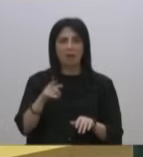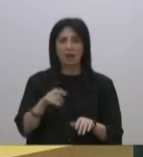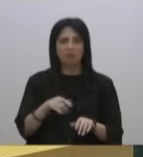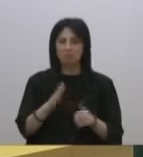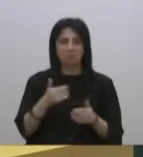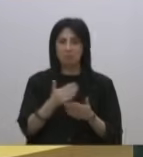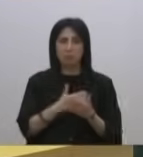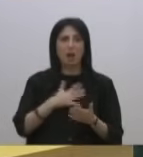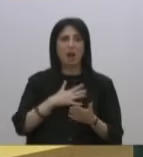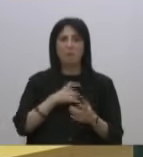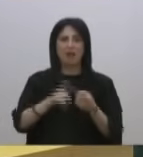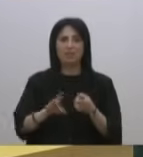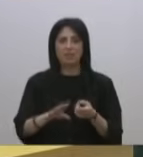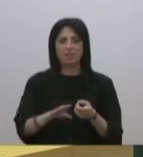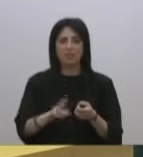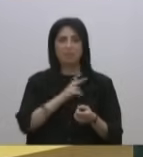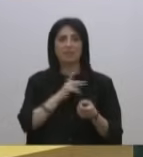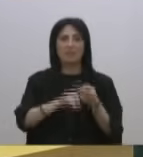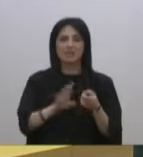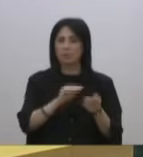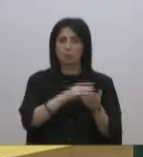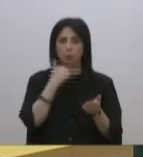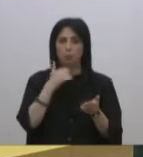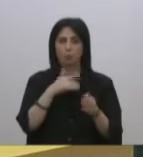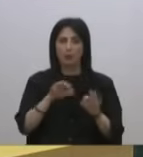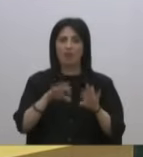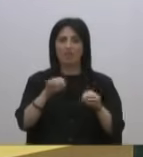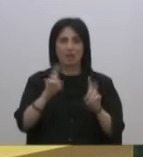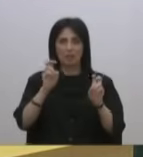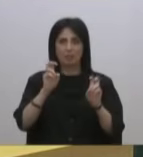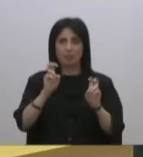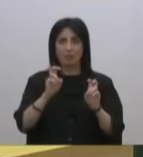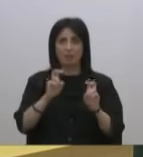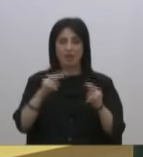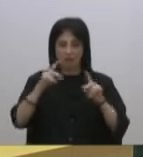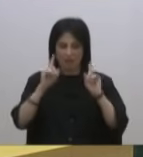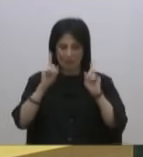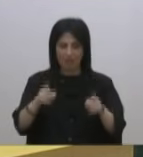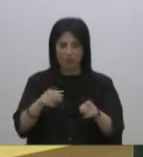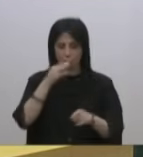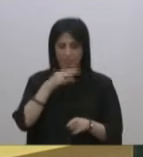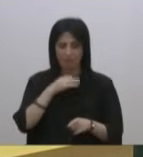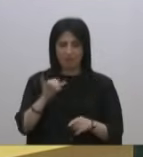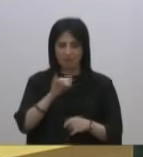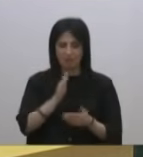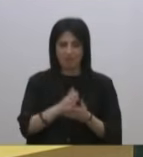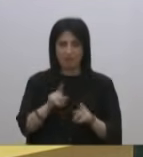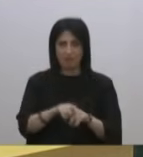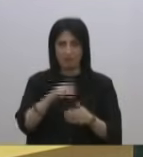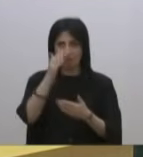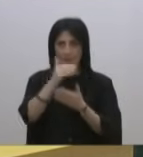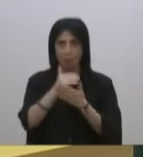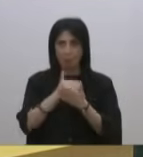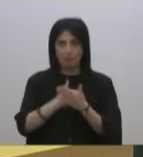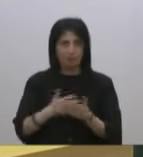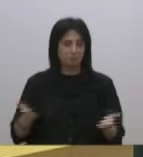არ ვრცელდება კანადაზე, არ ვრცელდება დიდ ბრიტანეთზე, ავსტრალიაზე და ასე შემდგომ. დაადასტურეთ მითხარით, სად გაქვთ ესეთი ჩამონათვალი.